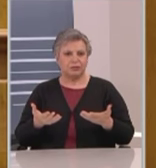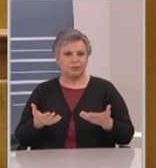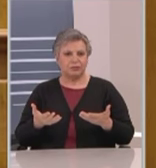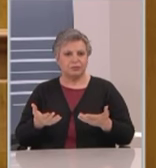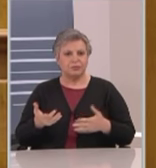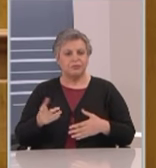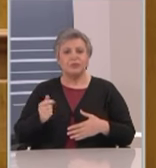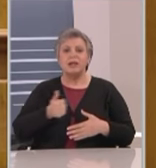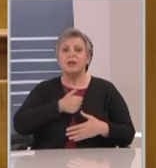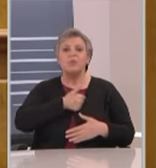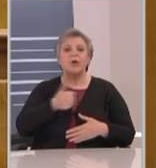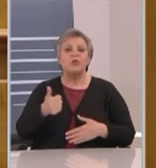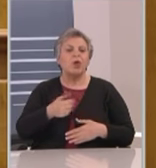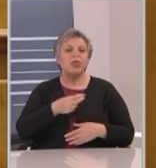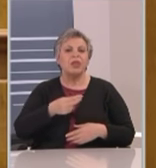του ηθικού